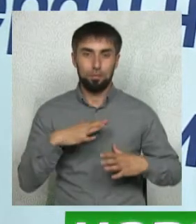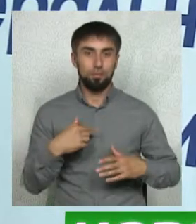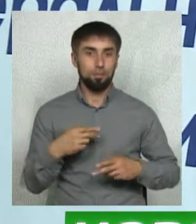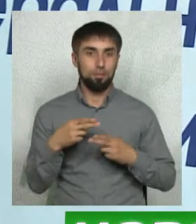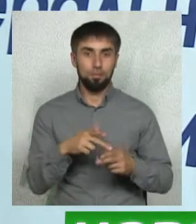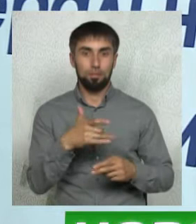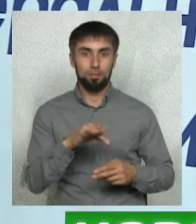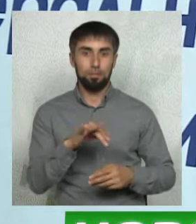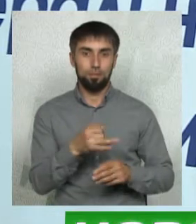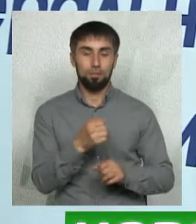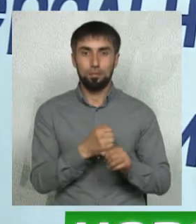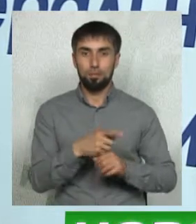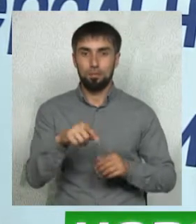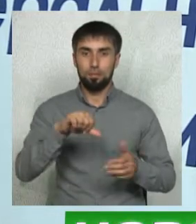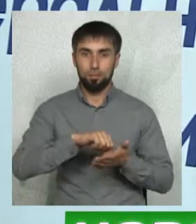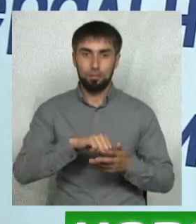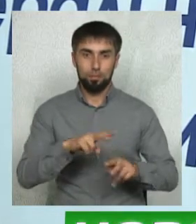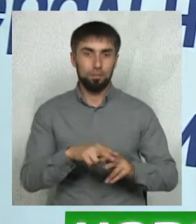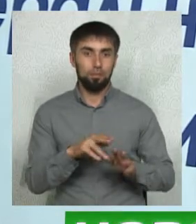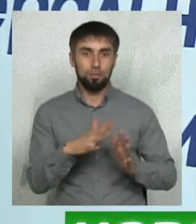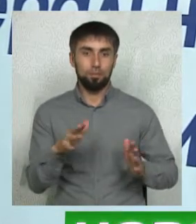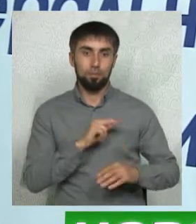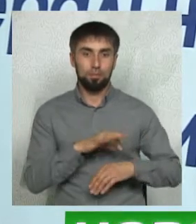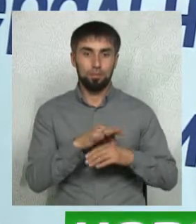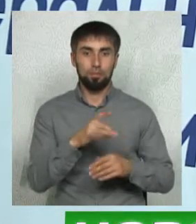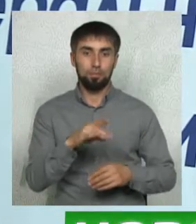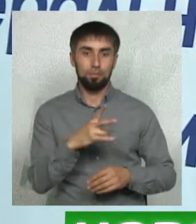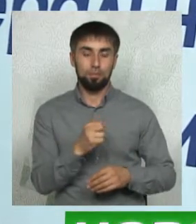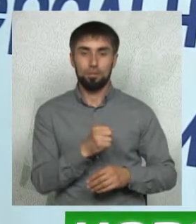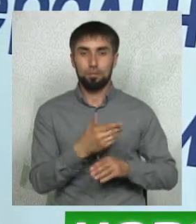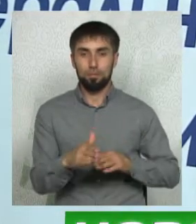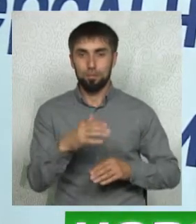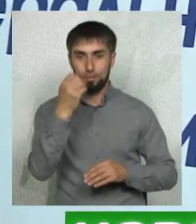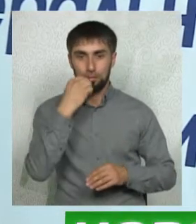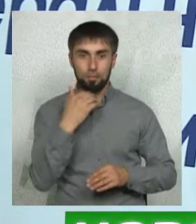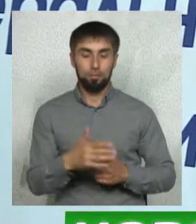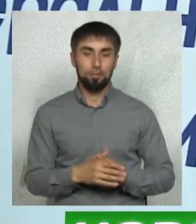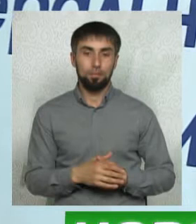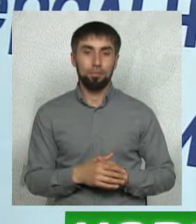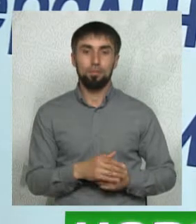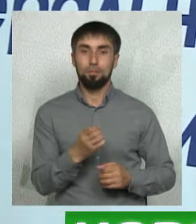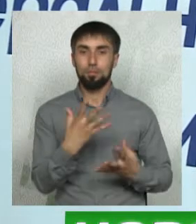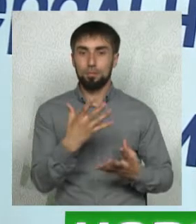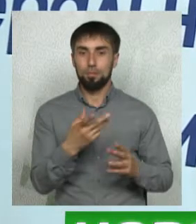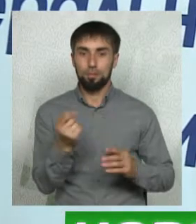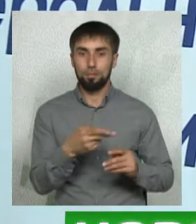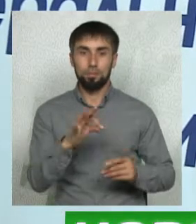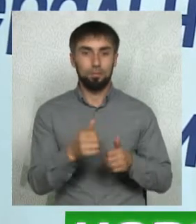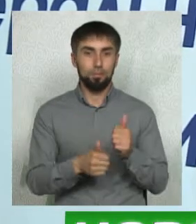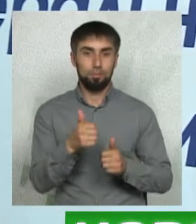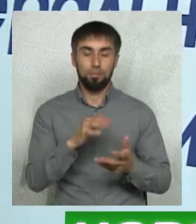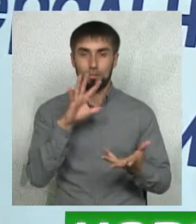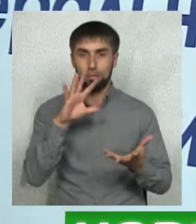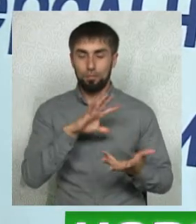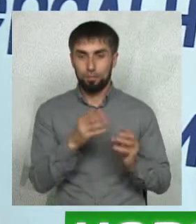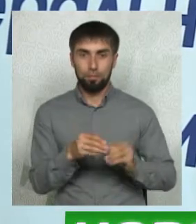грантами, отрабатываем с участниками, была проделана очень большая работа комитетом, за что ему отдельная благодарность. В течение нескольких недель до конкурса все